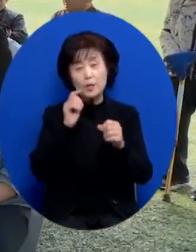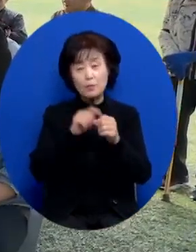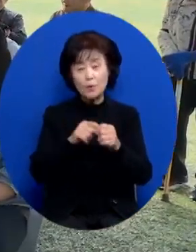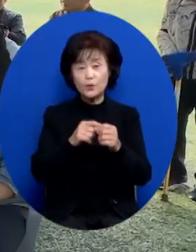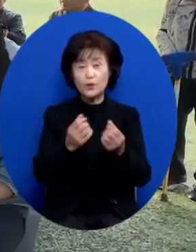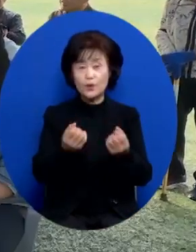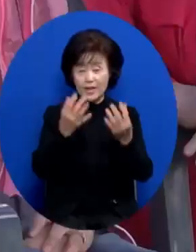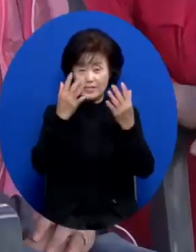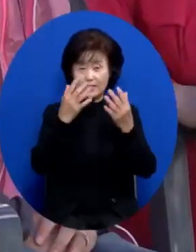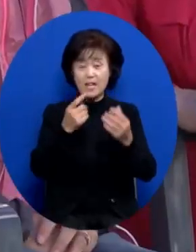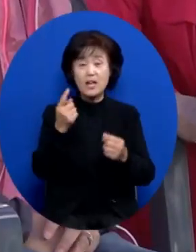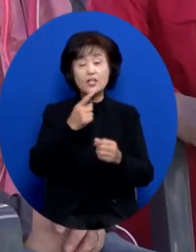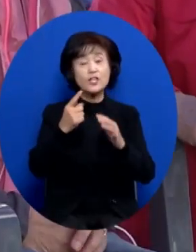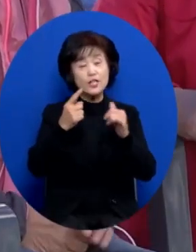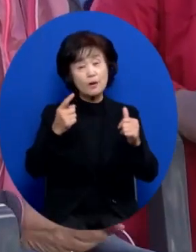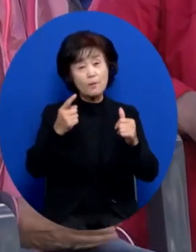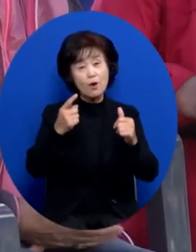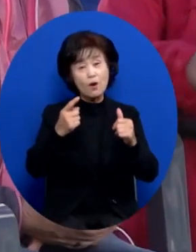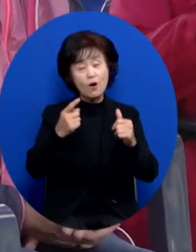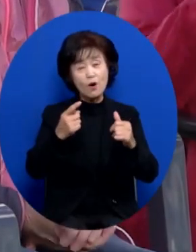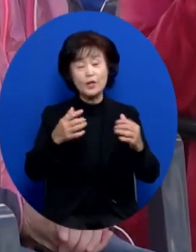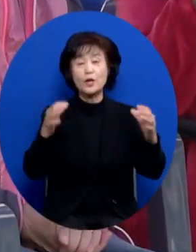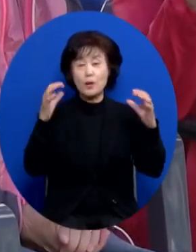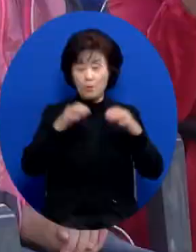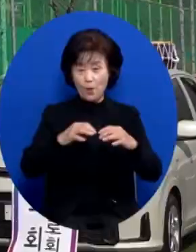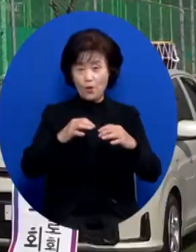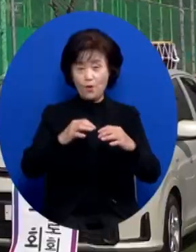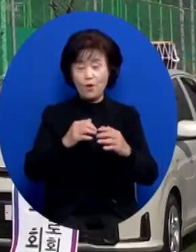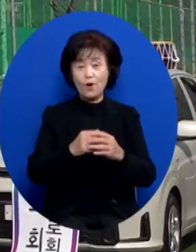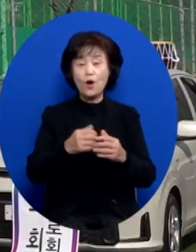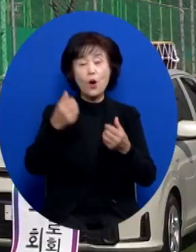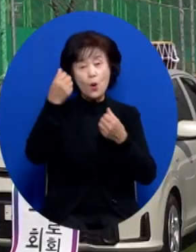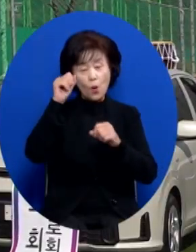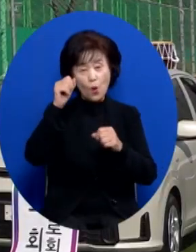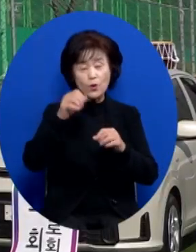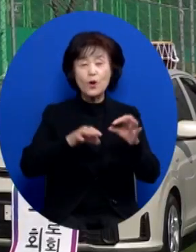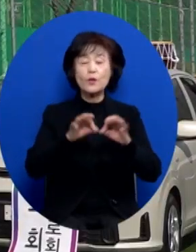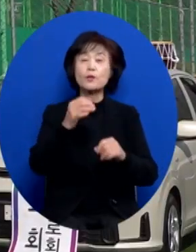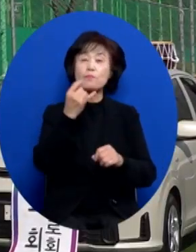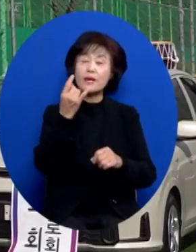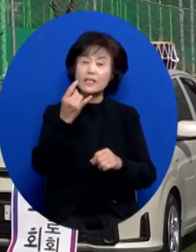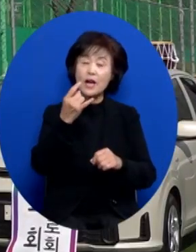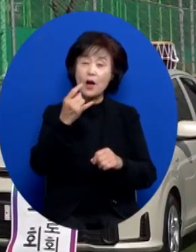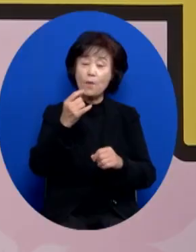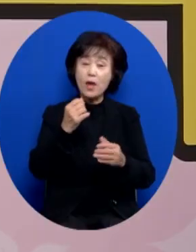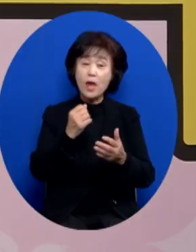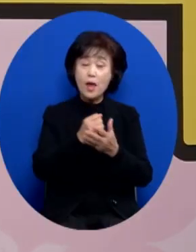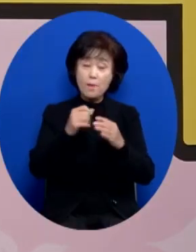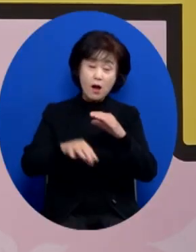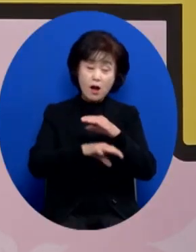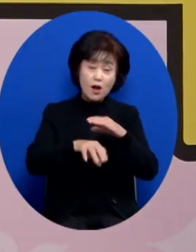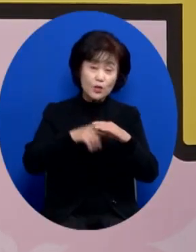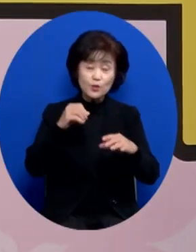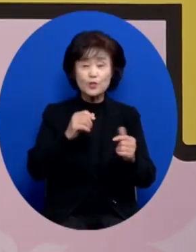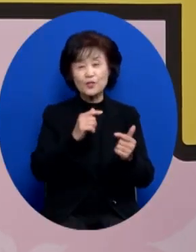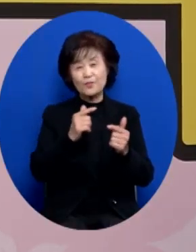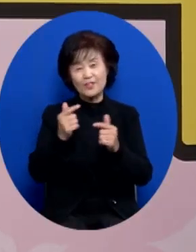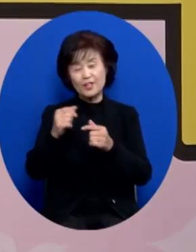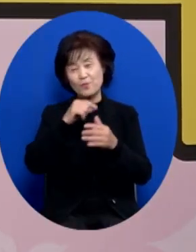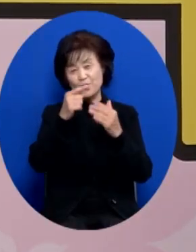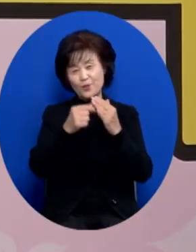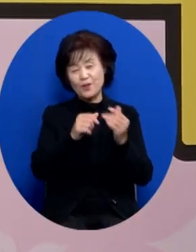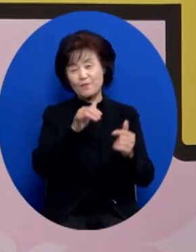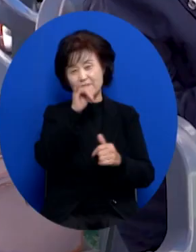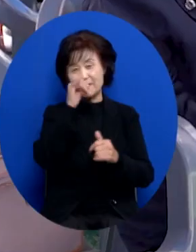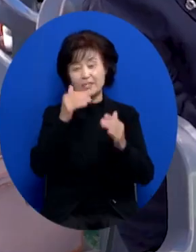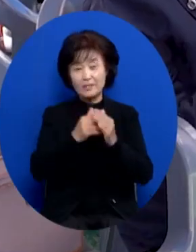넘는 면민들이 참석한 가운데 공연과 노래자랑, 바자회와 행운권 추첨 등 다양한 프로그램이 진행됐습니다.